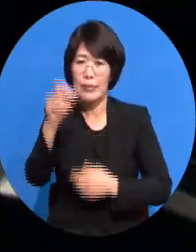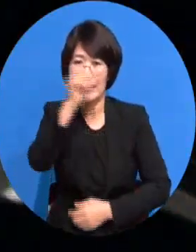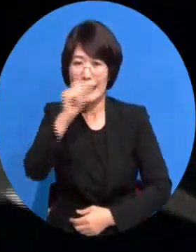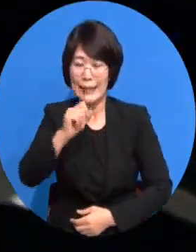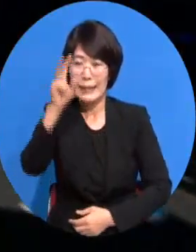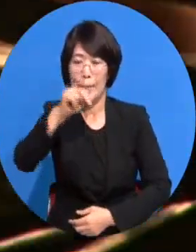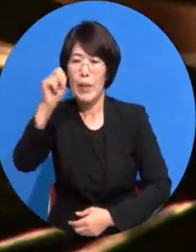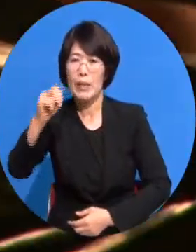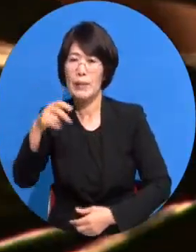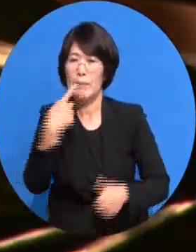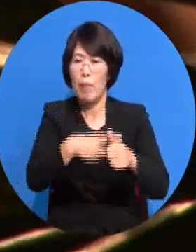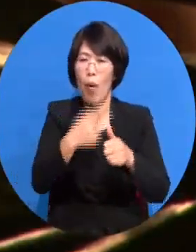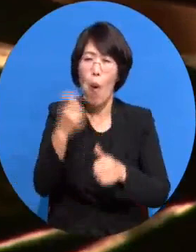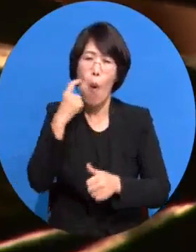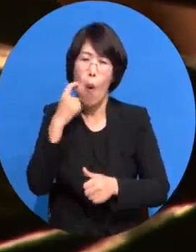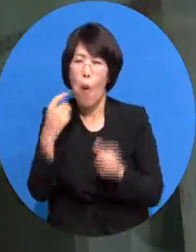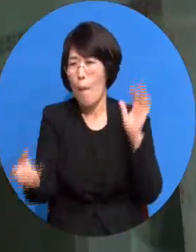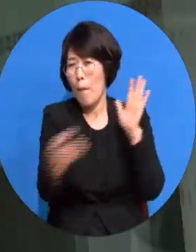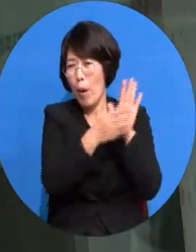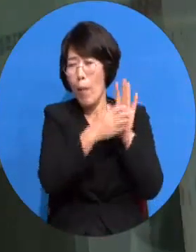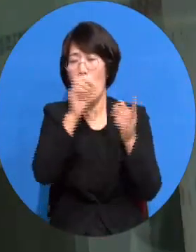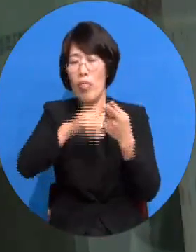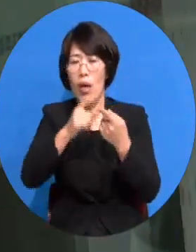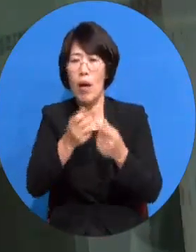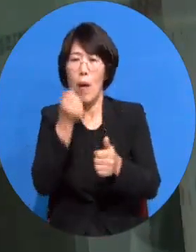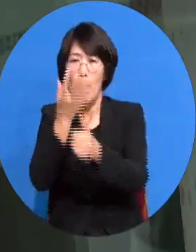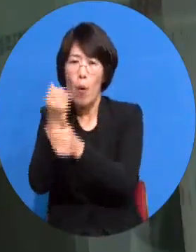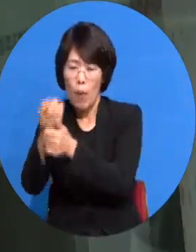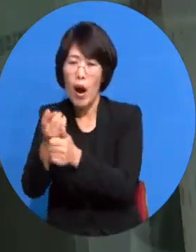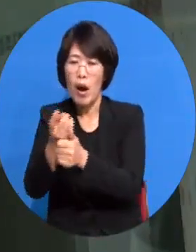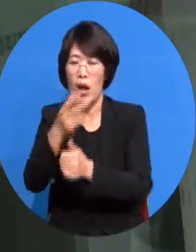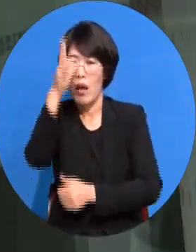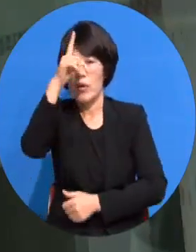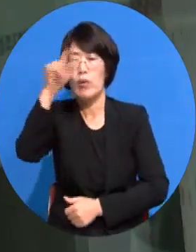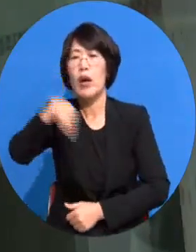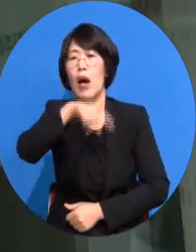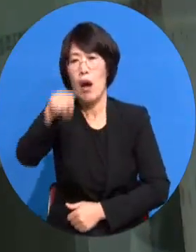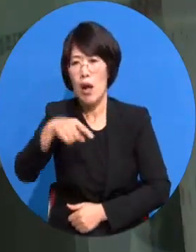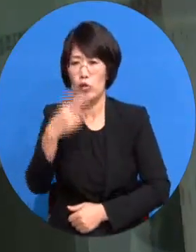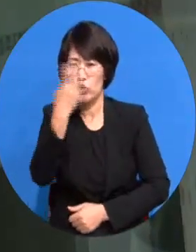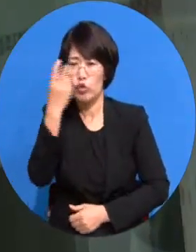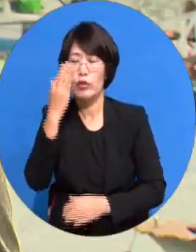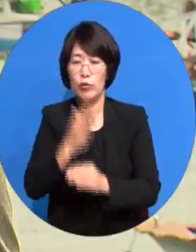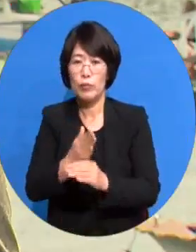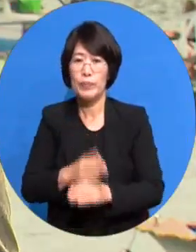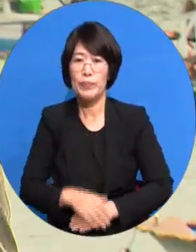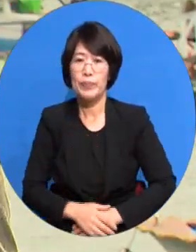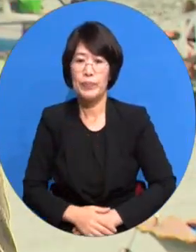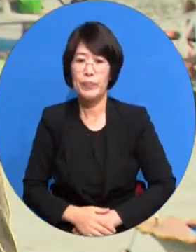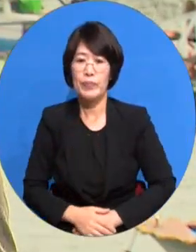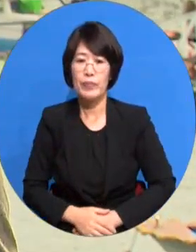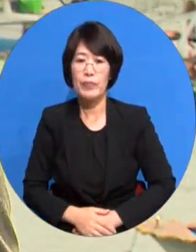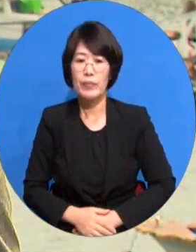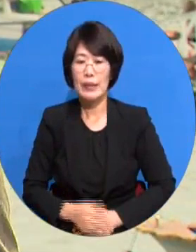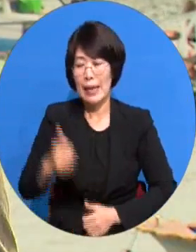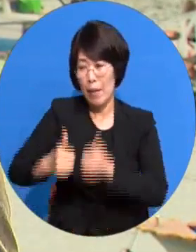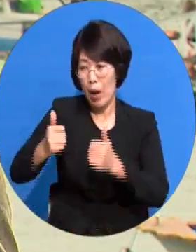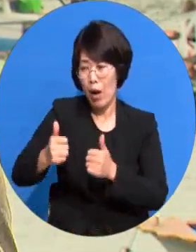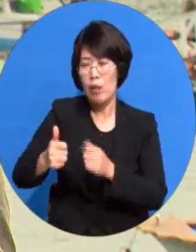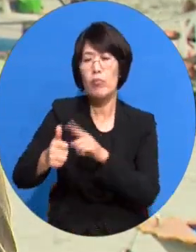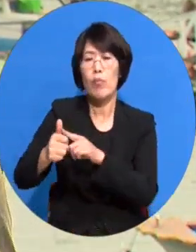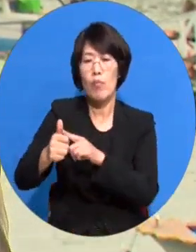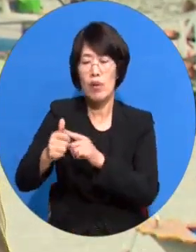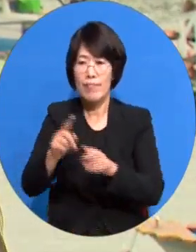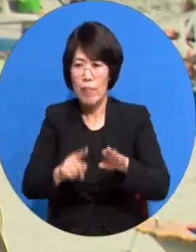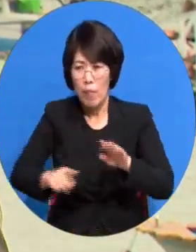상의 비방과 허위 사실 공표 등에 대한 고발 사건도 경찰의 수사가 예정돼 있습니다. 상대 후보가 두각을